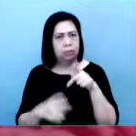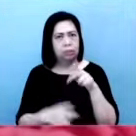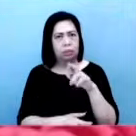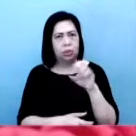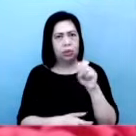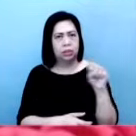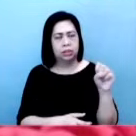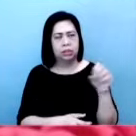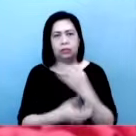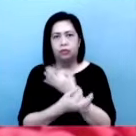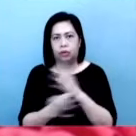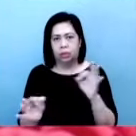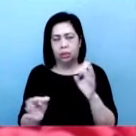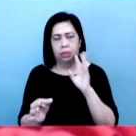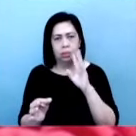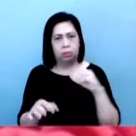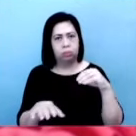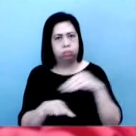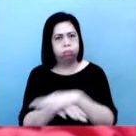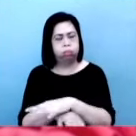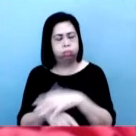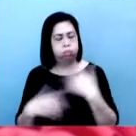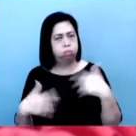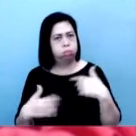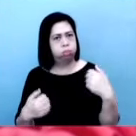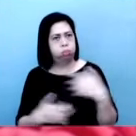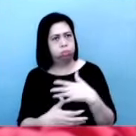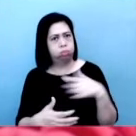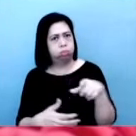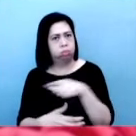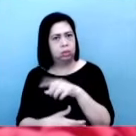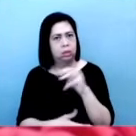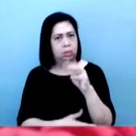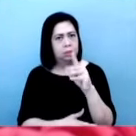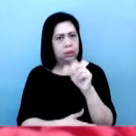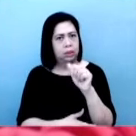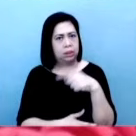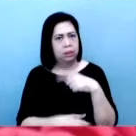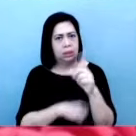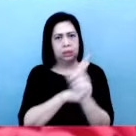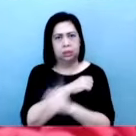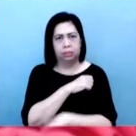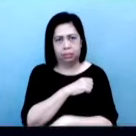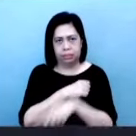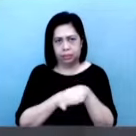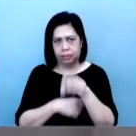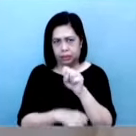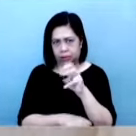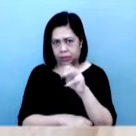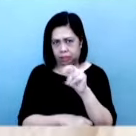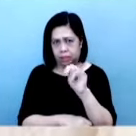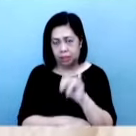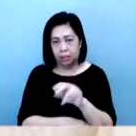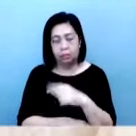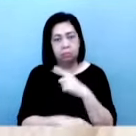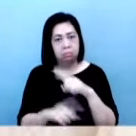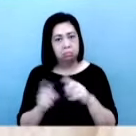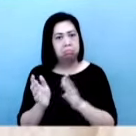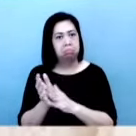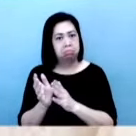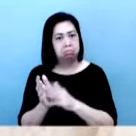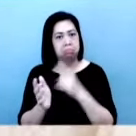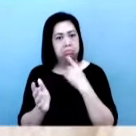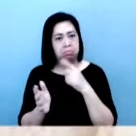magdudulot din Aniya ng chilling effects sa iba pang miyembro ng media ang ipinataw na suspensyon sa smni pinuri naman ni house committee on